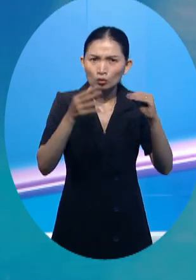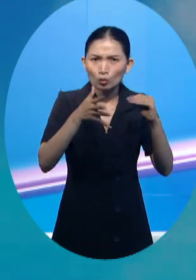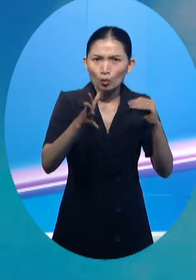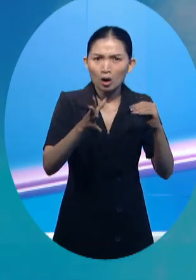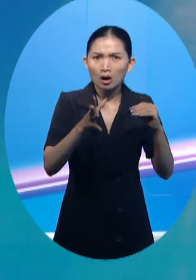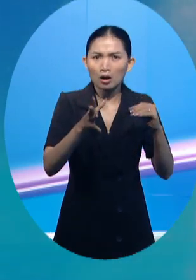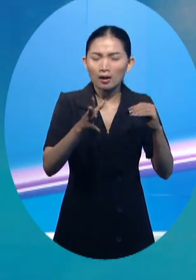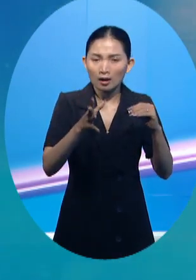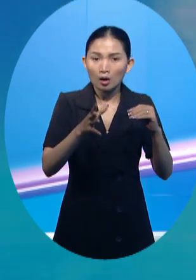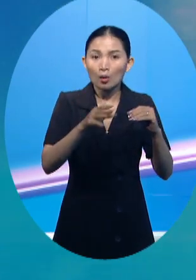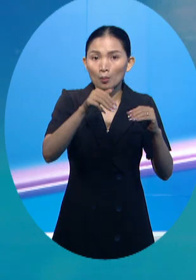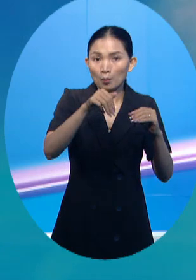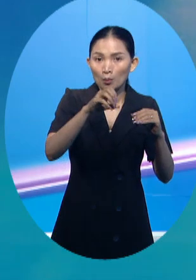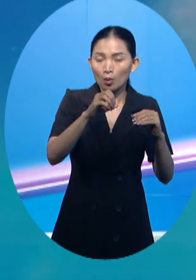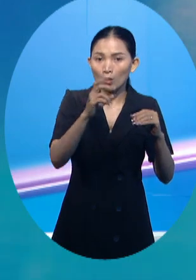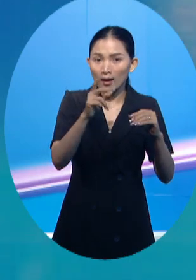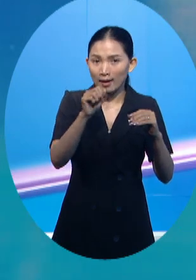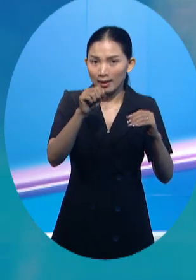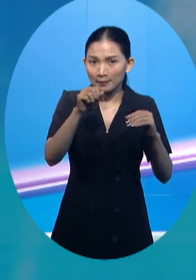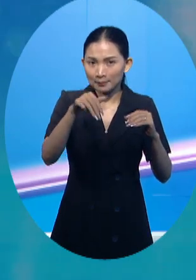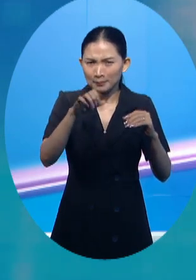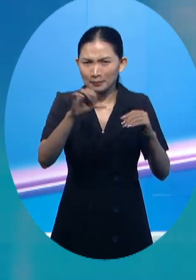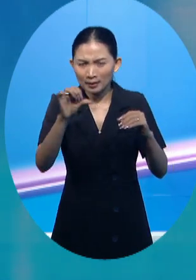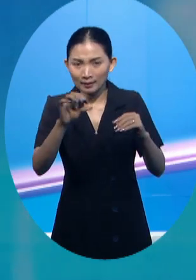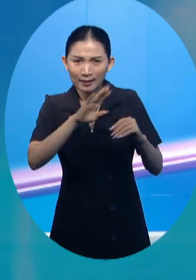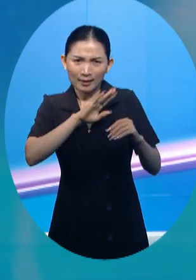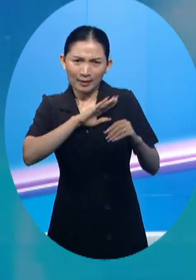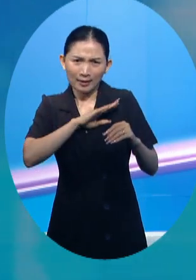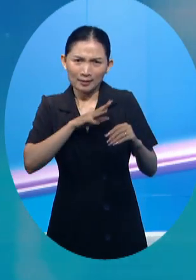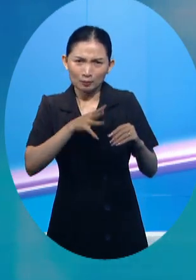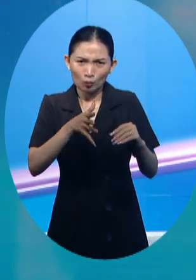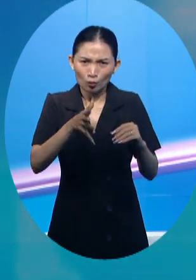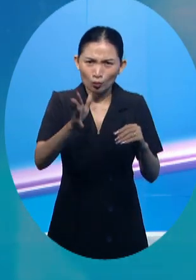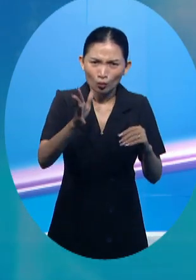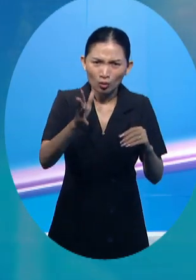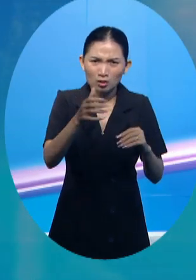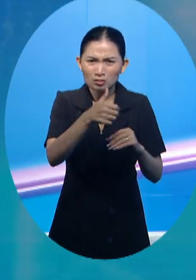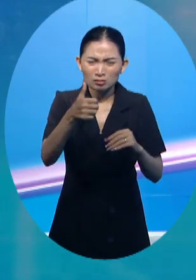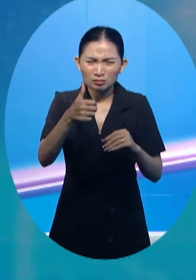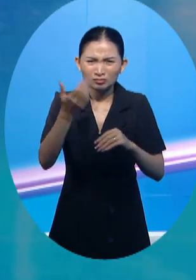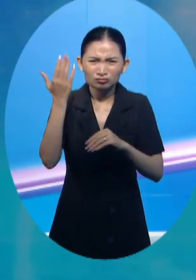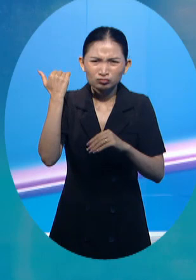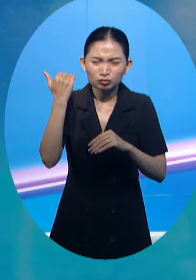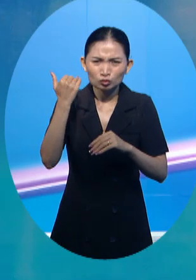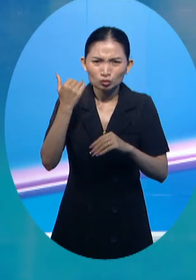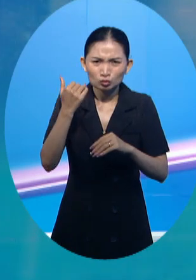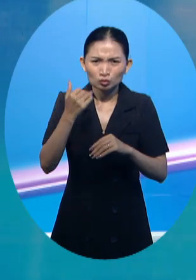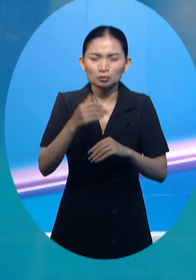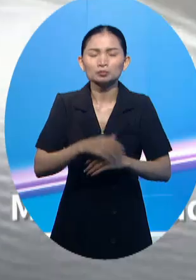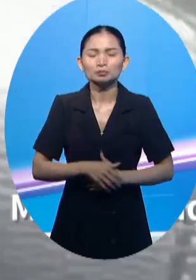hamas yahwa đang đi trong một ô tô bên trong một đường hầm cực lớn mà Israel mới phát hiện ở